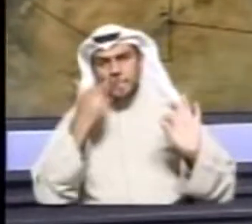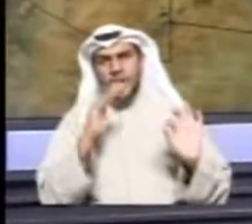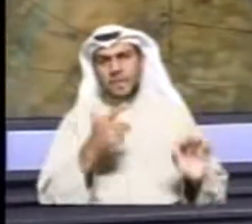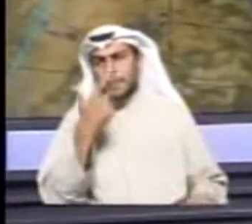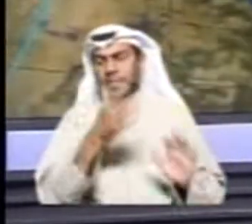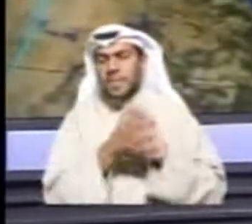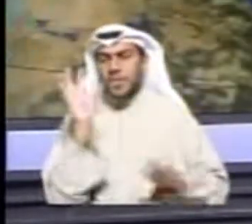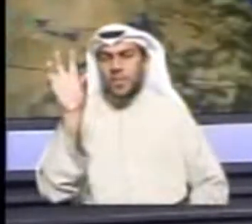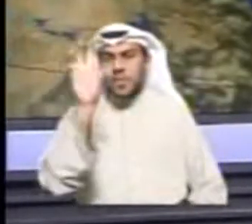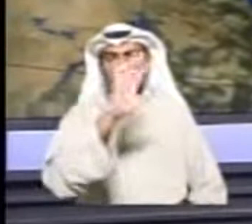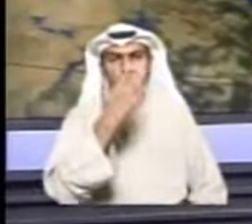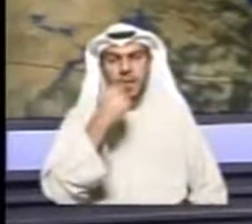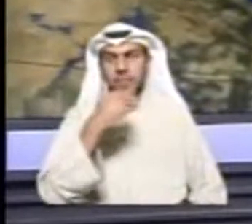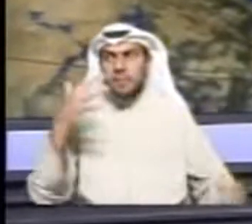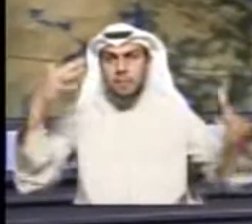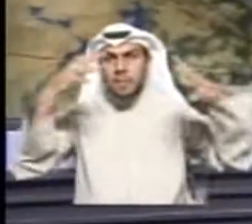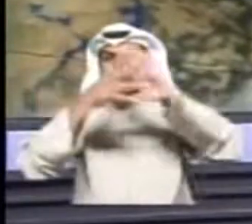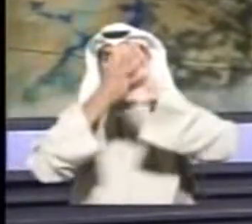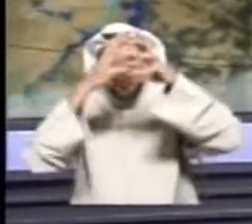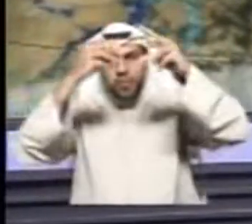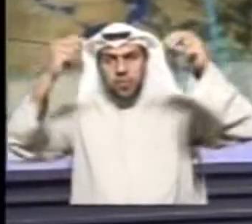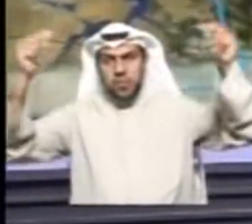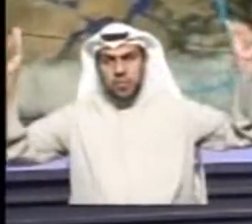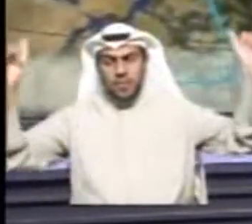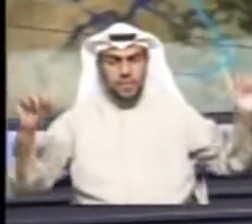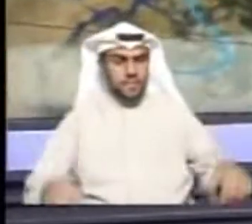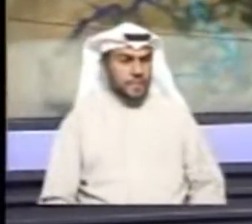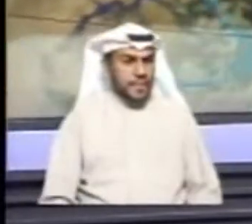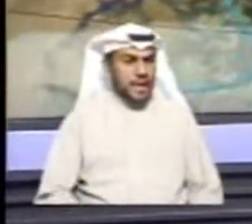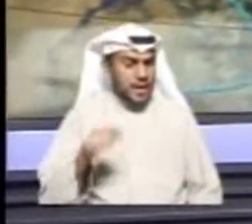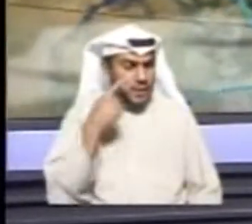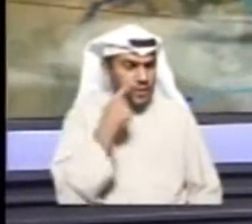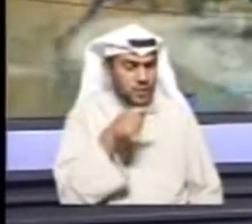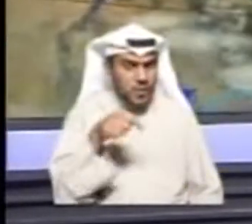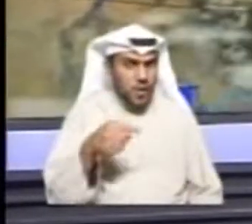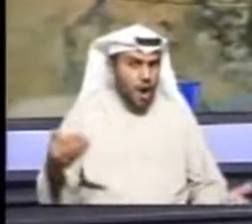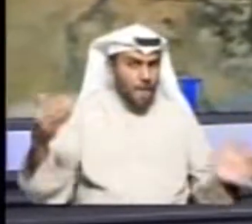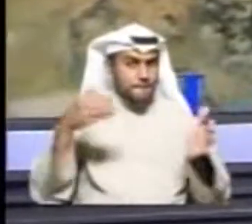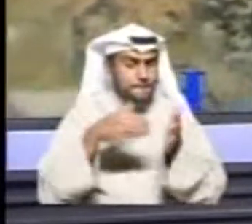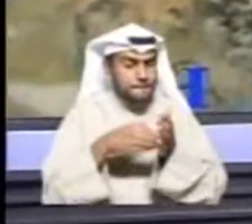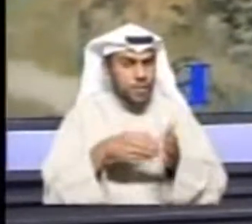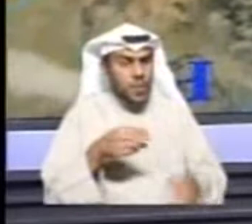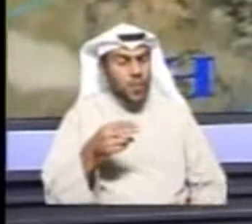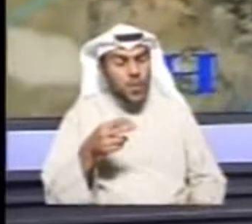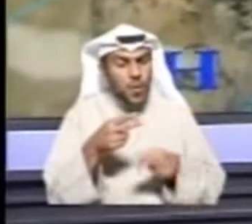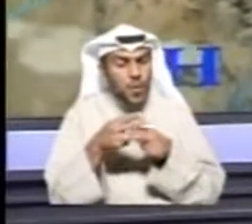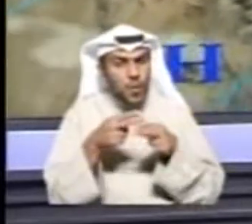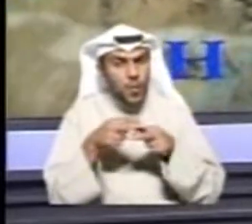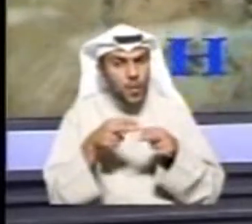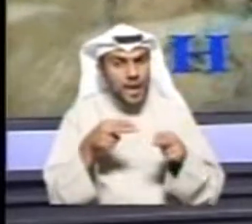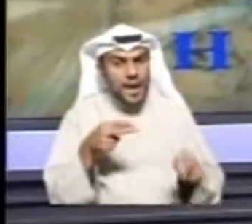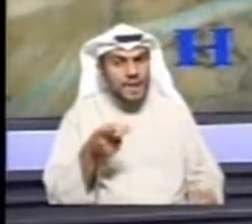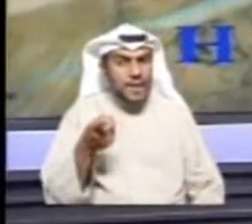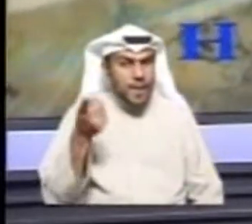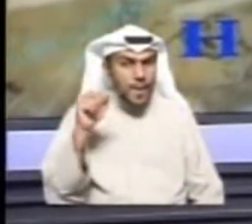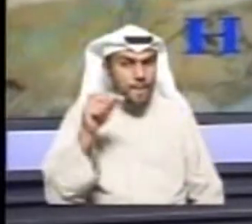حاليا دولة الكويت تقع تحت تأثير امتداد مرتفع جوي مستمر معنا حتى نهاية هذا اليوم، ومن بعدها راح يرجع يدخل معنا منخفض